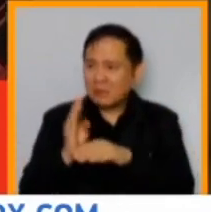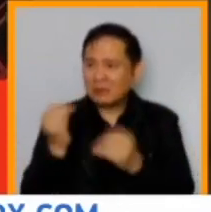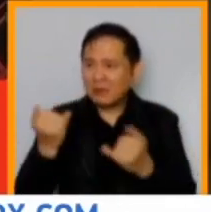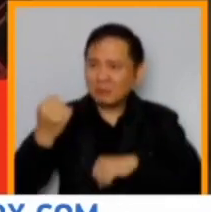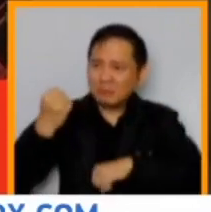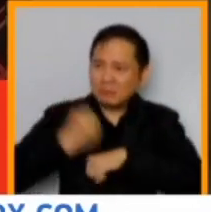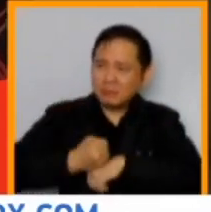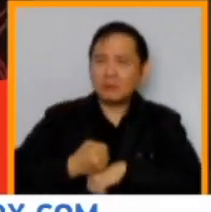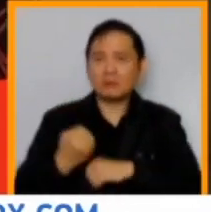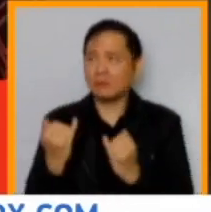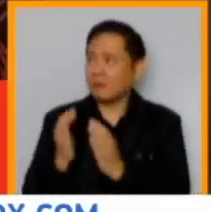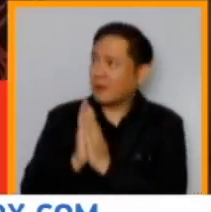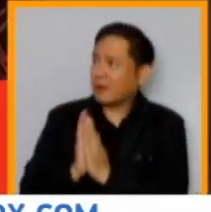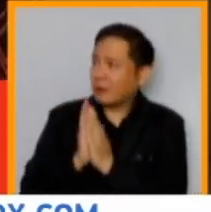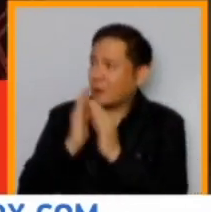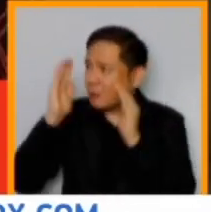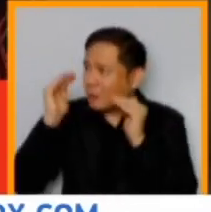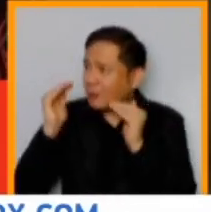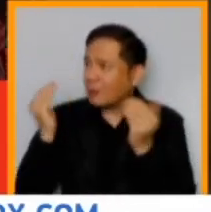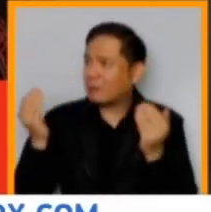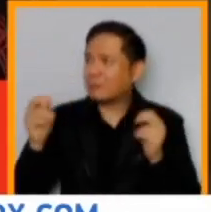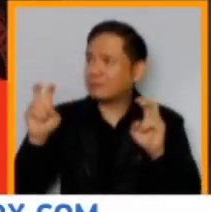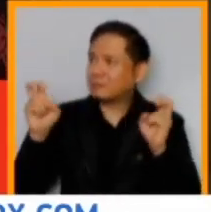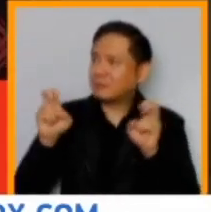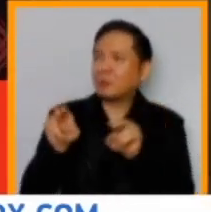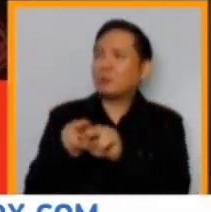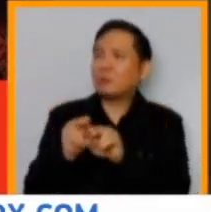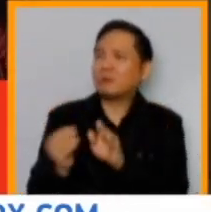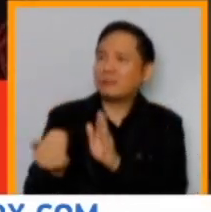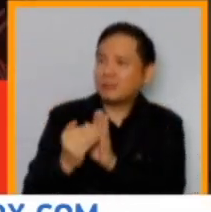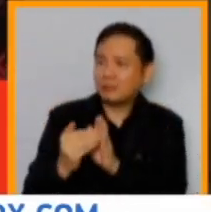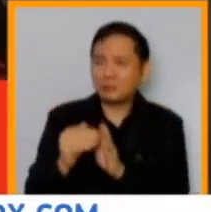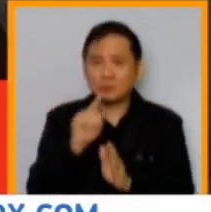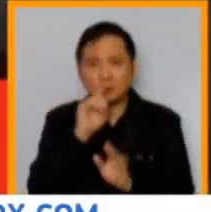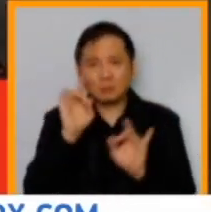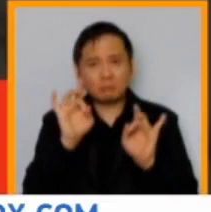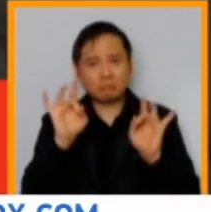sa normal ang lahat. Kasi crisis talaga eh.